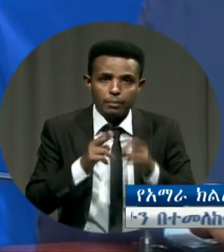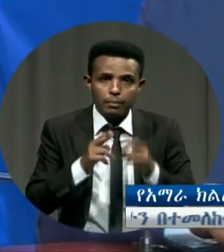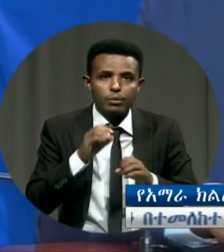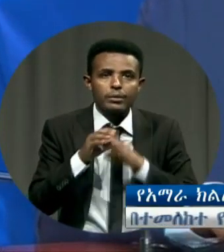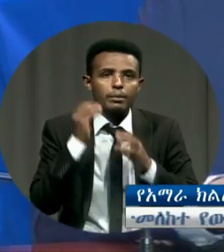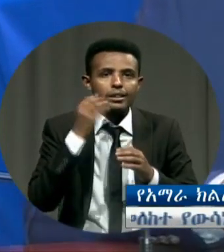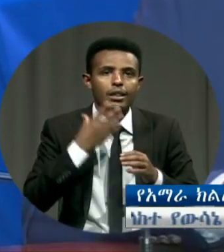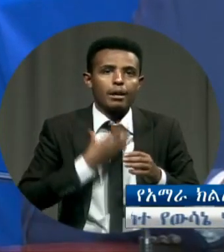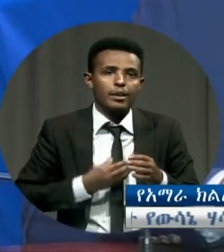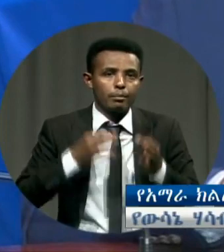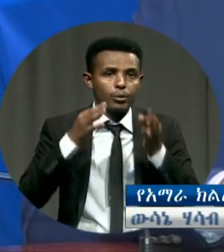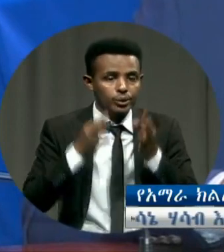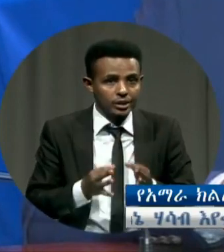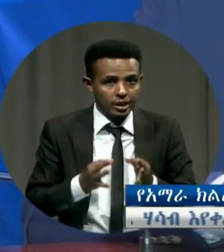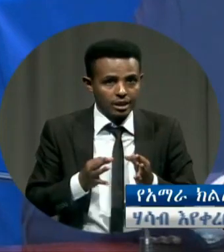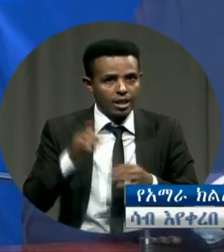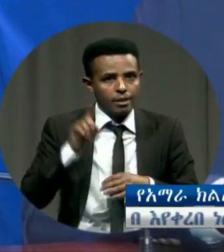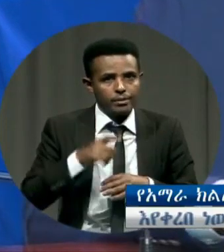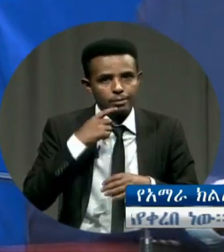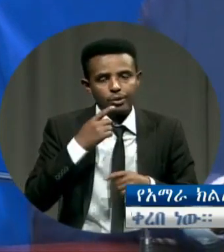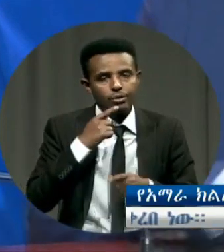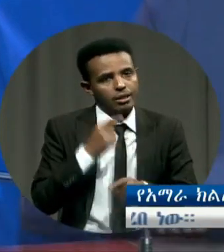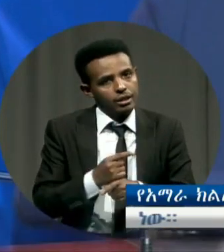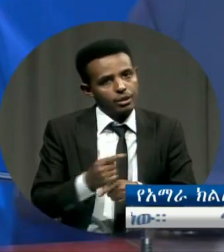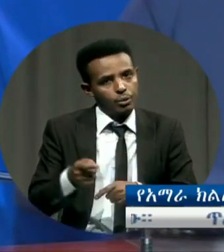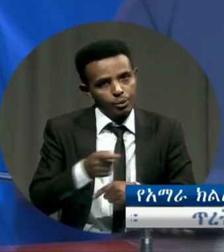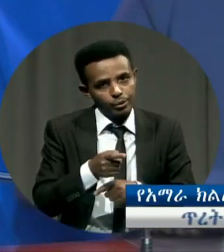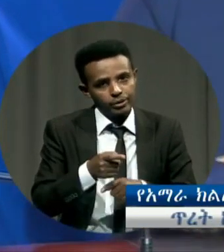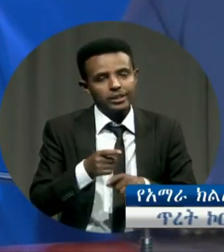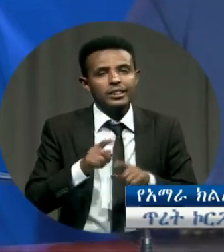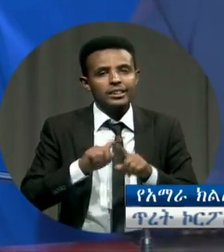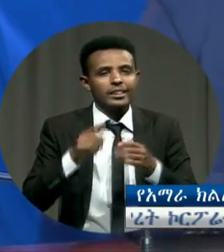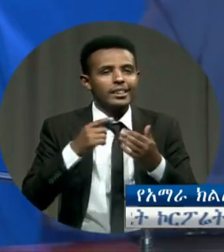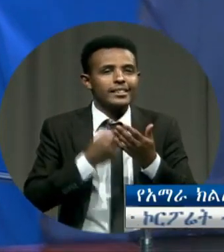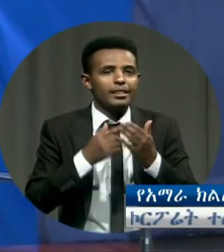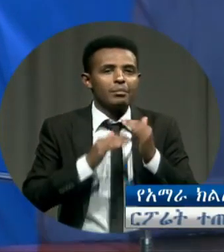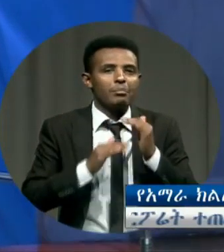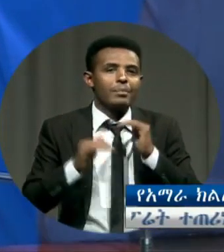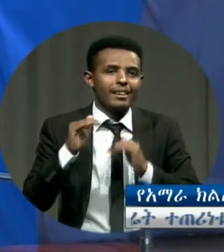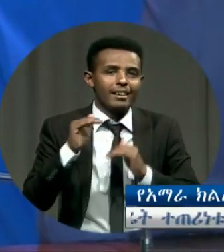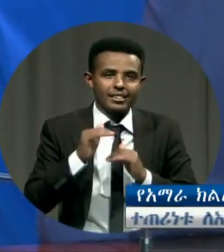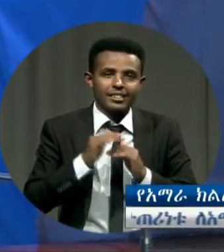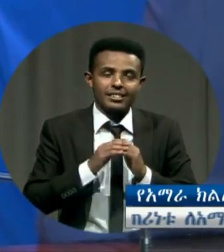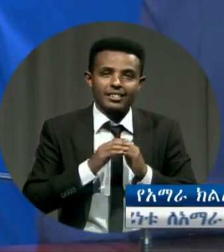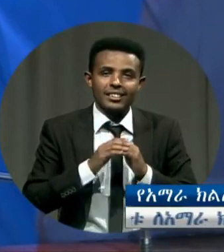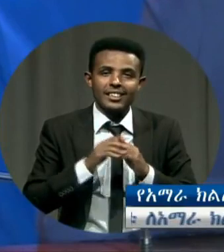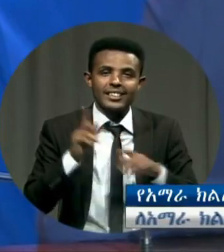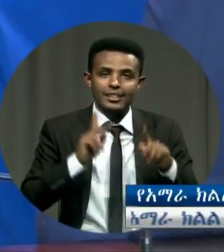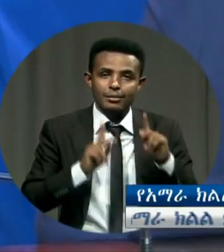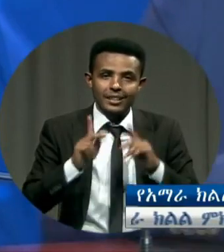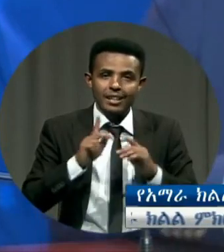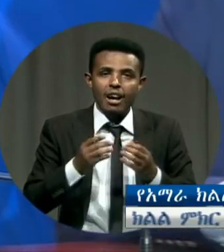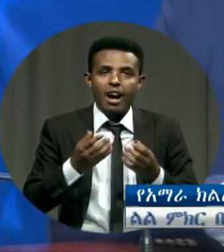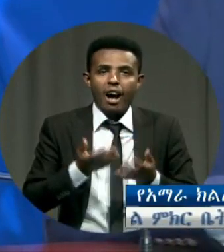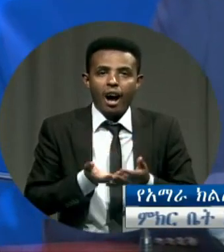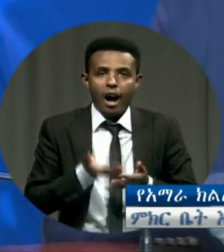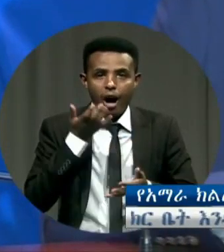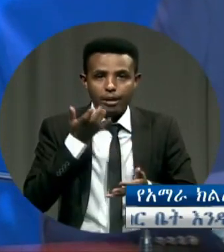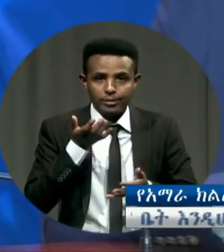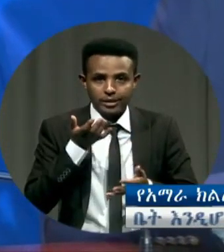መወሰን አለባቸው የሚለው ትክክል ሆኖ ግን ከዚህ በላይ የህዝብን ሀብት ባለቤት አሳጥተ ነው ለረጅም ጊዜ